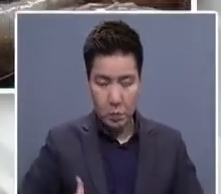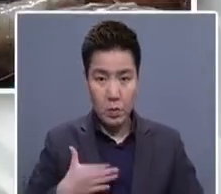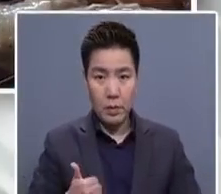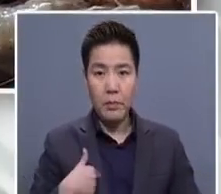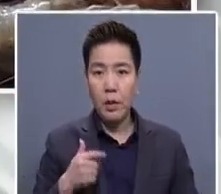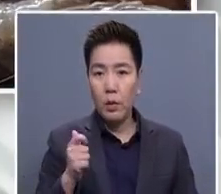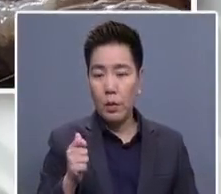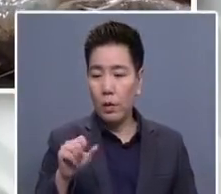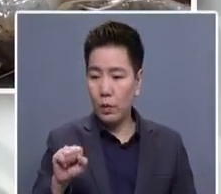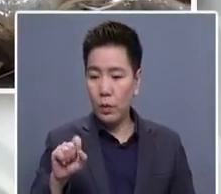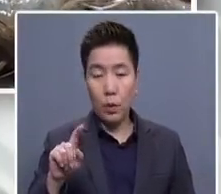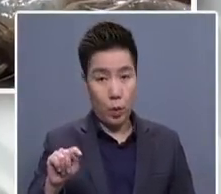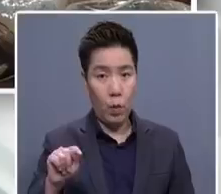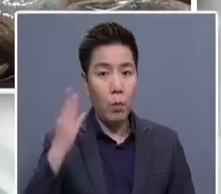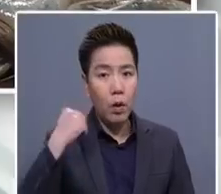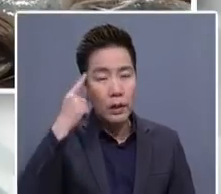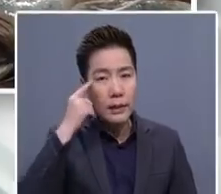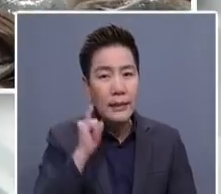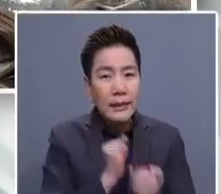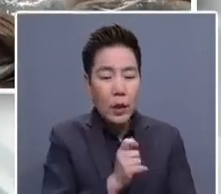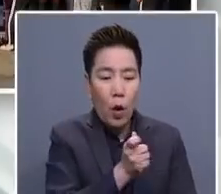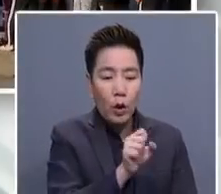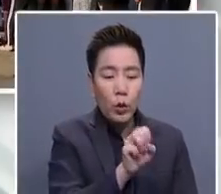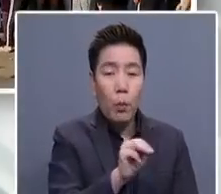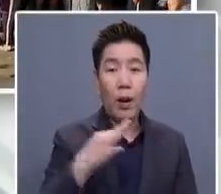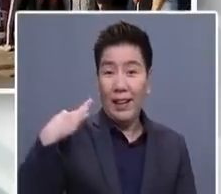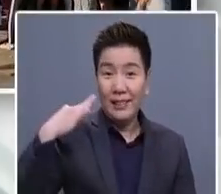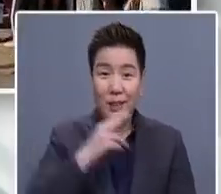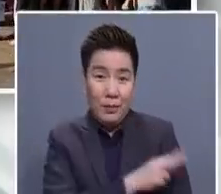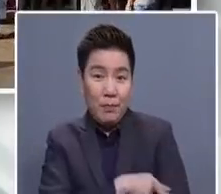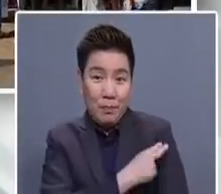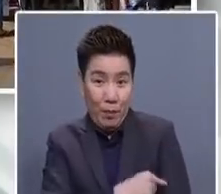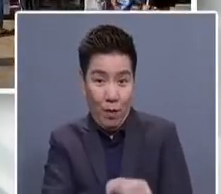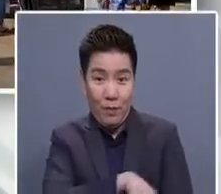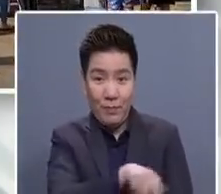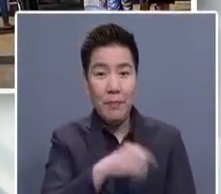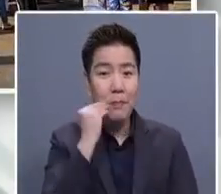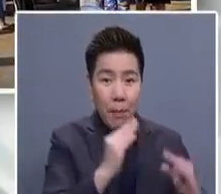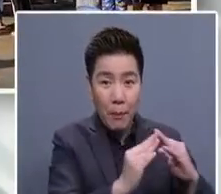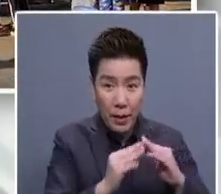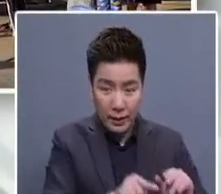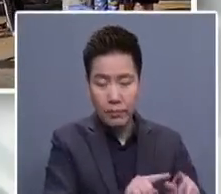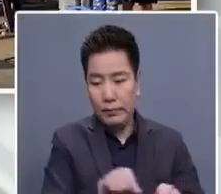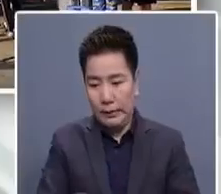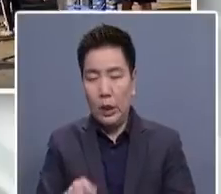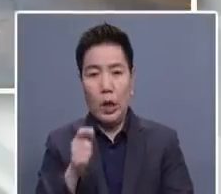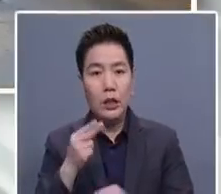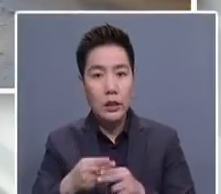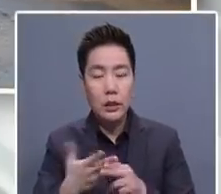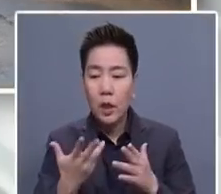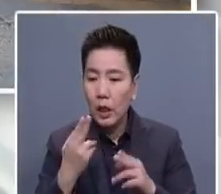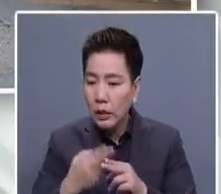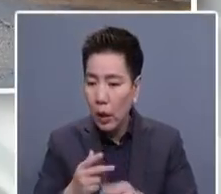อสตคือเราเคยชินกับอสมใช่ไหม ครับ ก็อาสาสมัครสาธารณสุขประจำหมู่บ้านแต่ของเราเนี่ยนอกจ